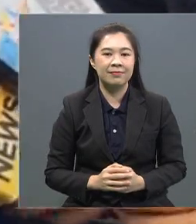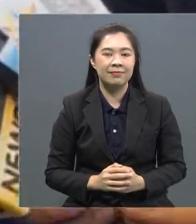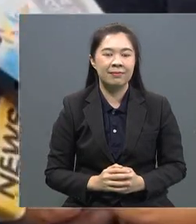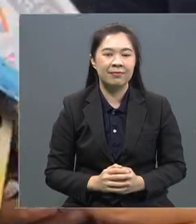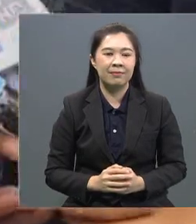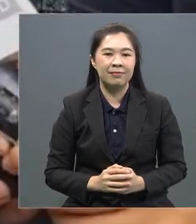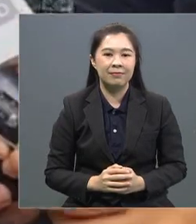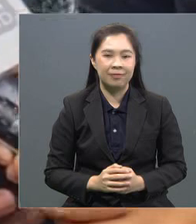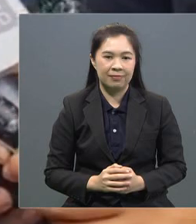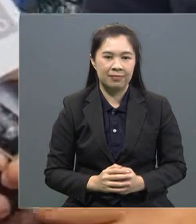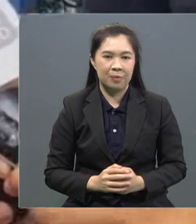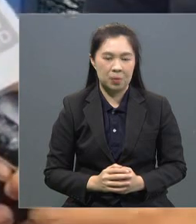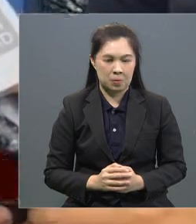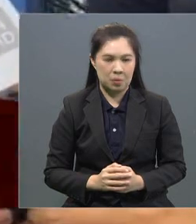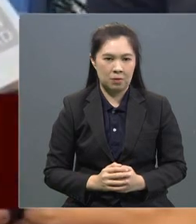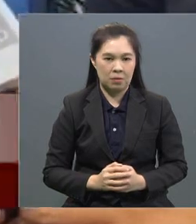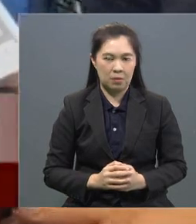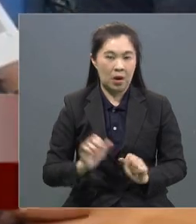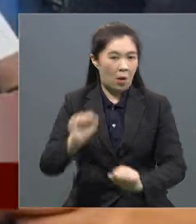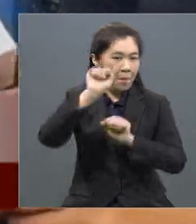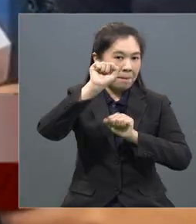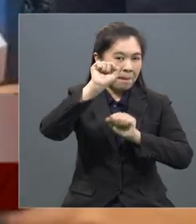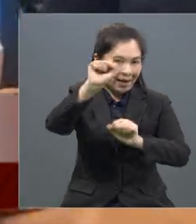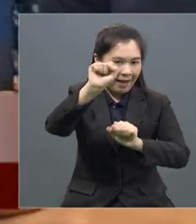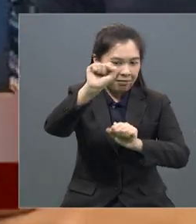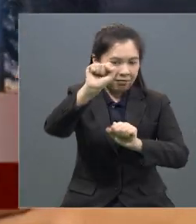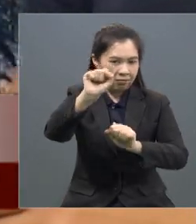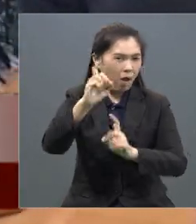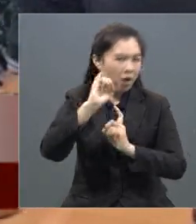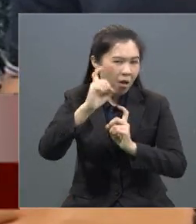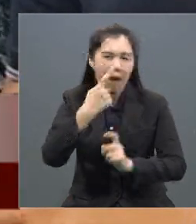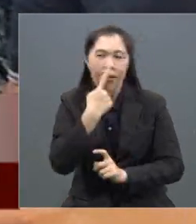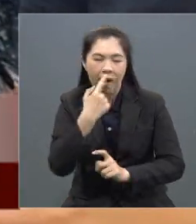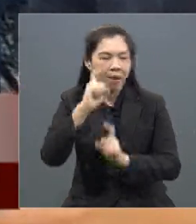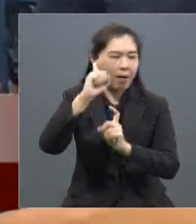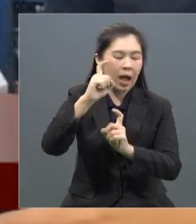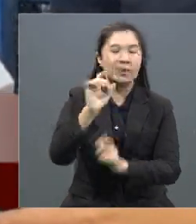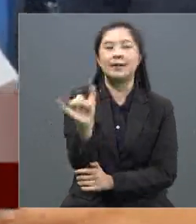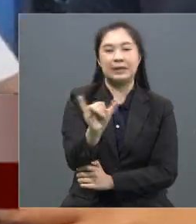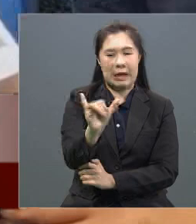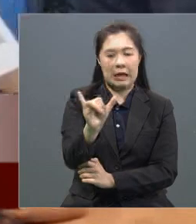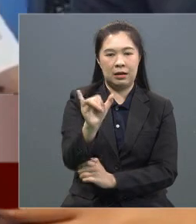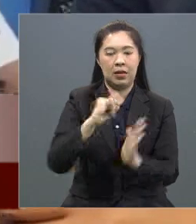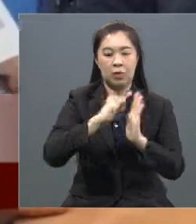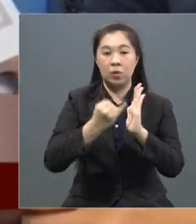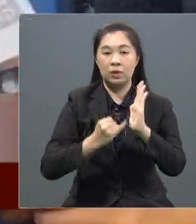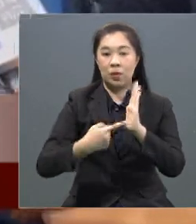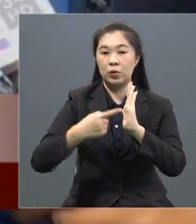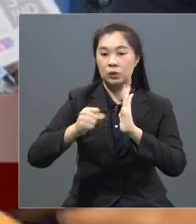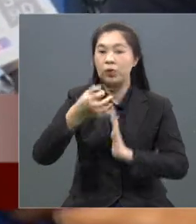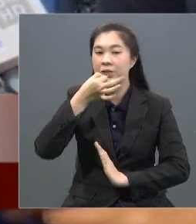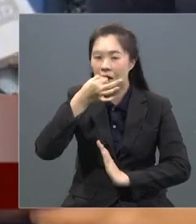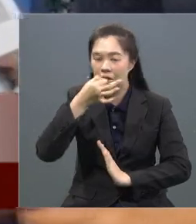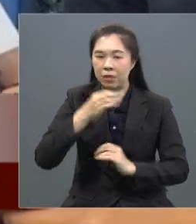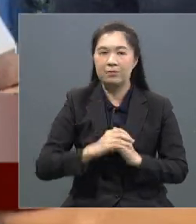ค่ะเรื่องประกาศภัยพิบัตินะครับจริงๆแล้วเนี่ยยังไม่มีถึงขั้นที่ประกาศภัยพิบัตินะครับของจังหวัดเอ่อสมุทรสาครเรา